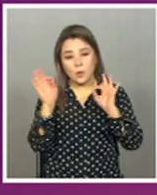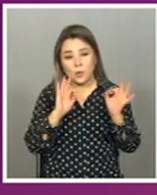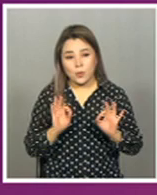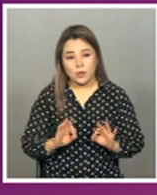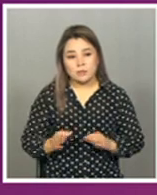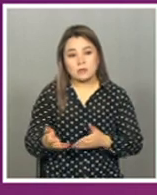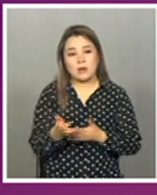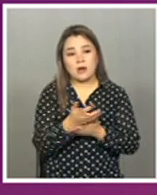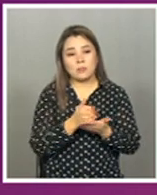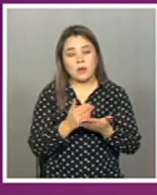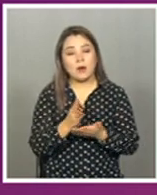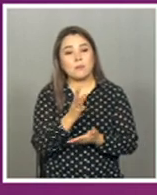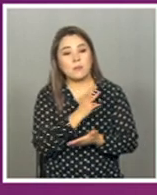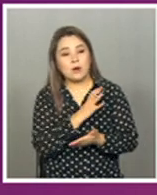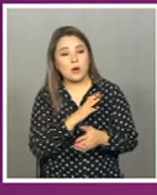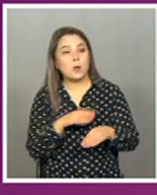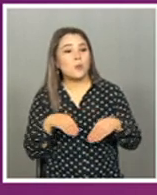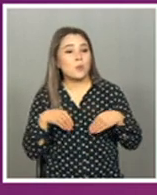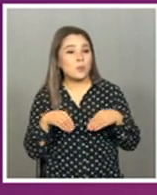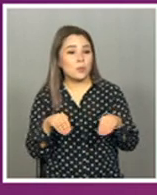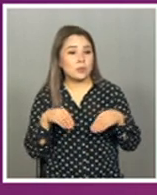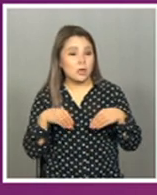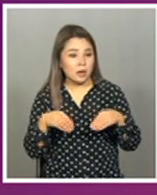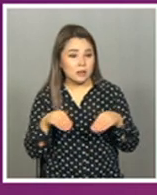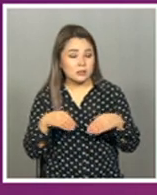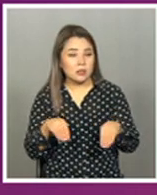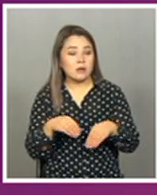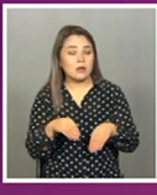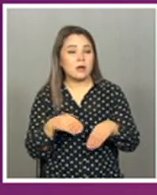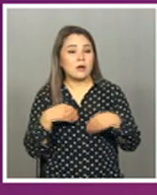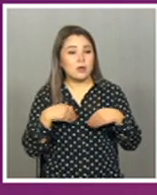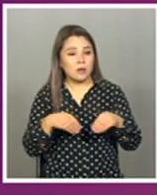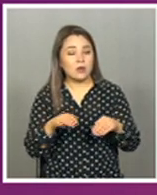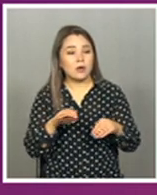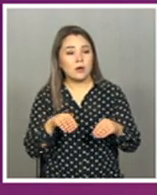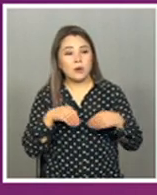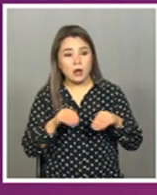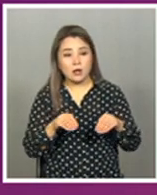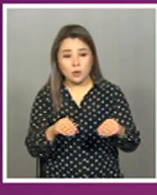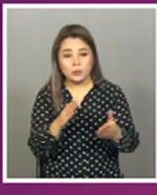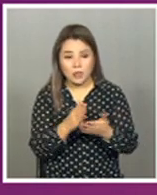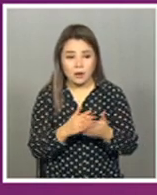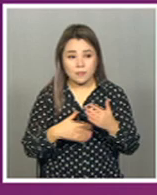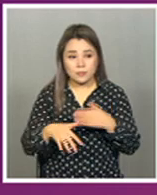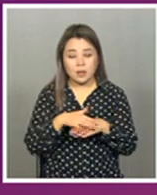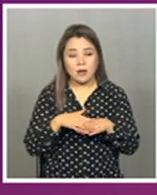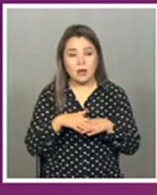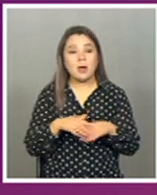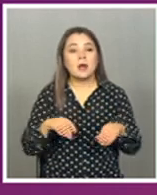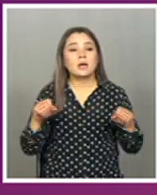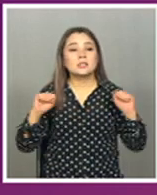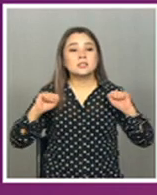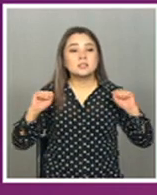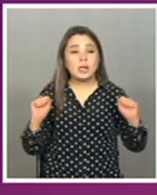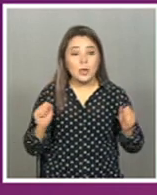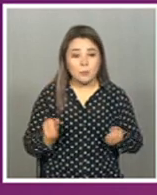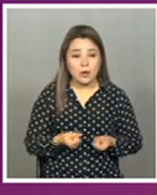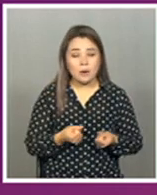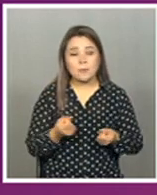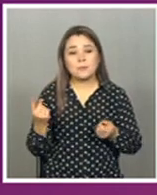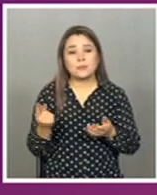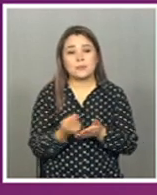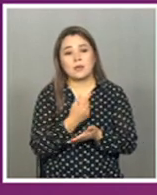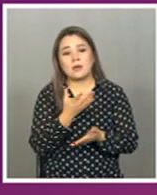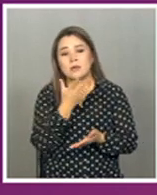собирают богатый урожай садов и огородов. Зима хороша своим первым